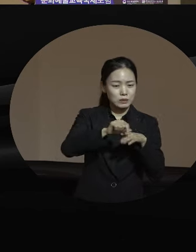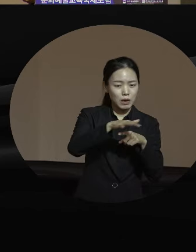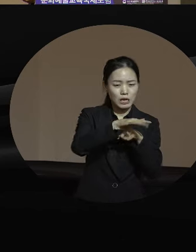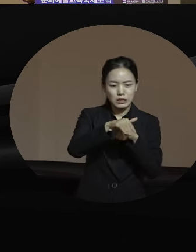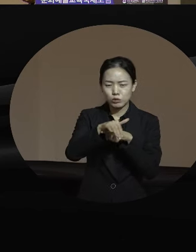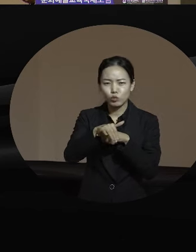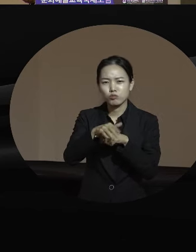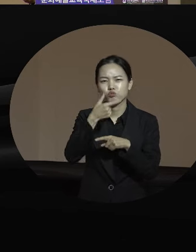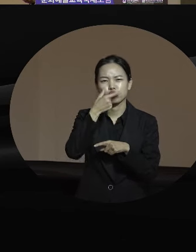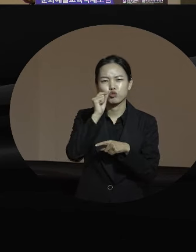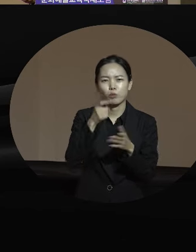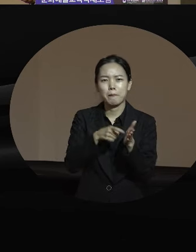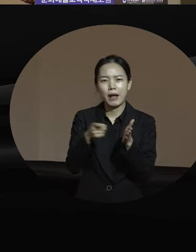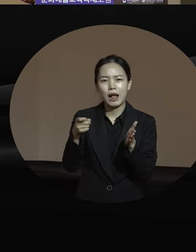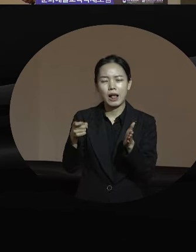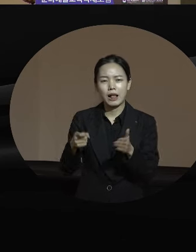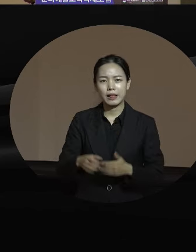상황입니다.